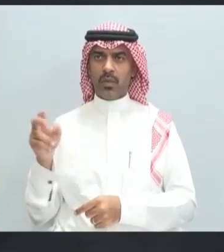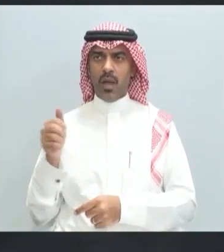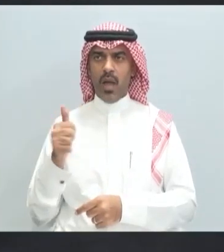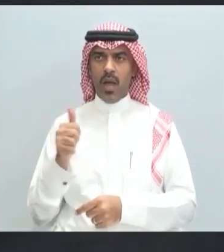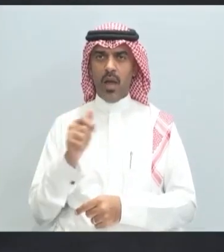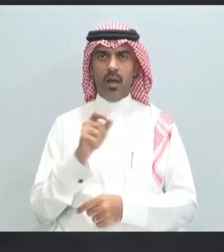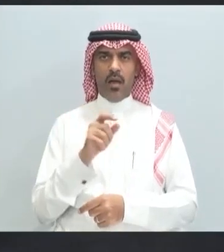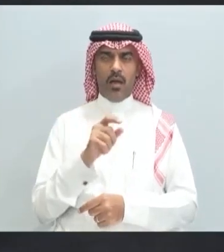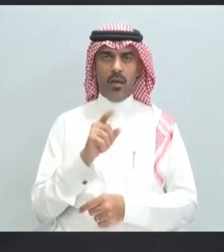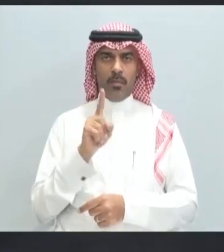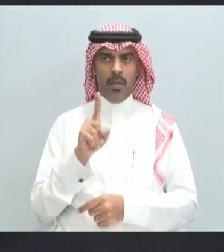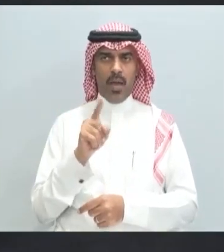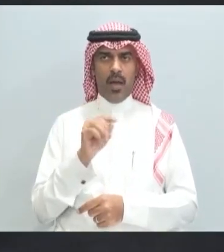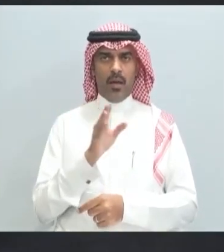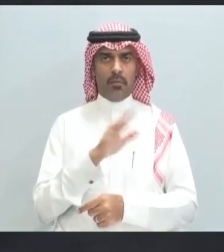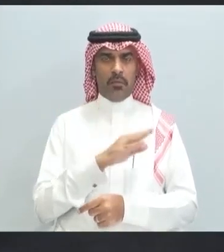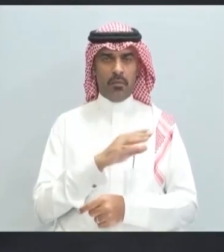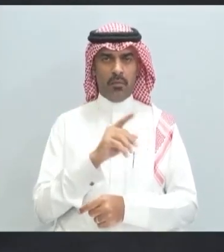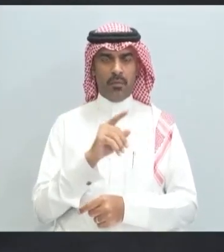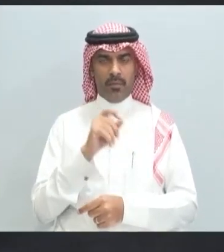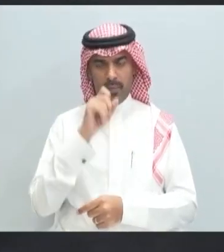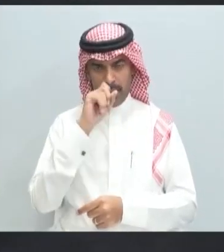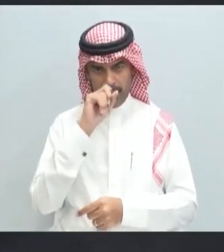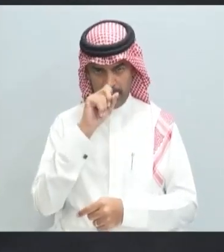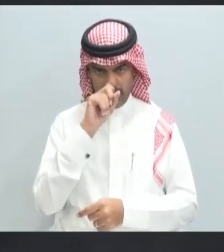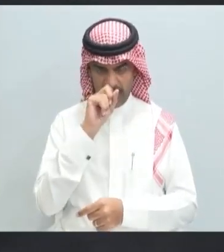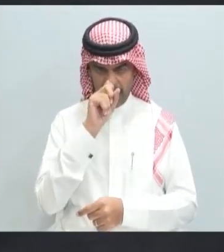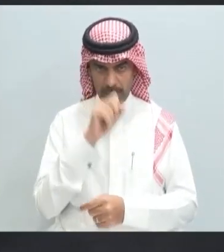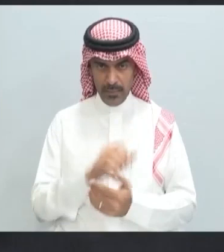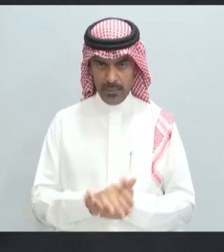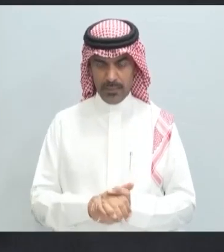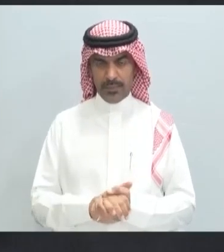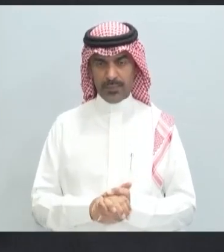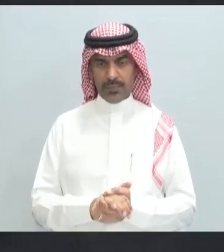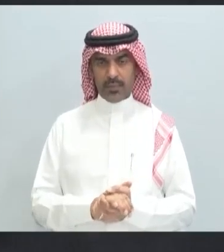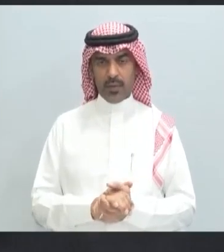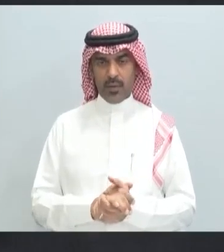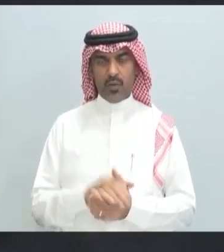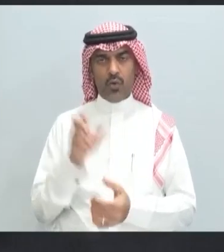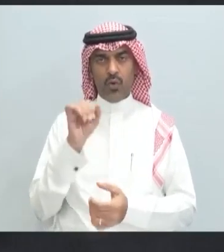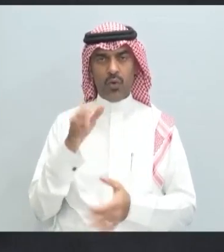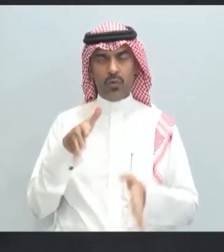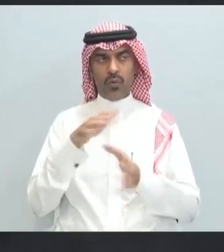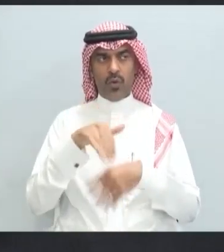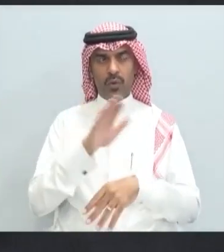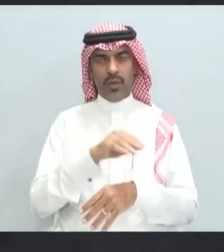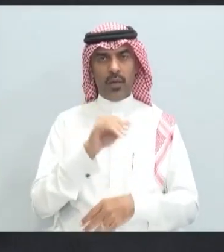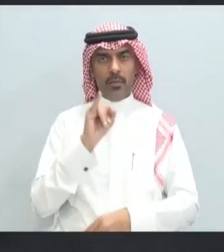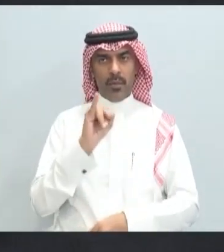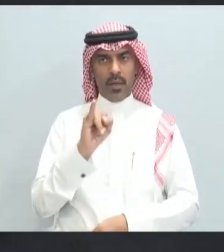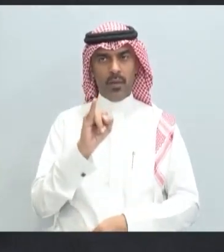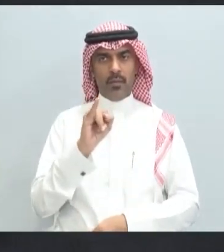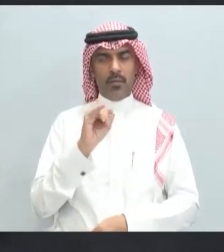الباء بدر يعني بندر اي اسم بحرف يعني كل الحروف موجوده ومين في محمد